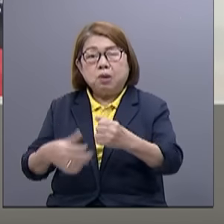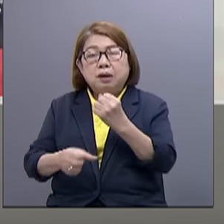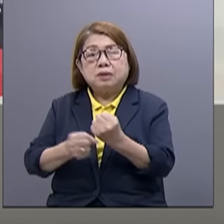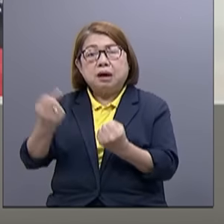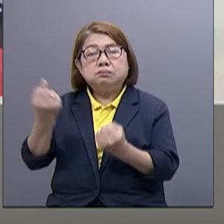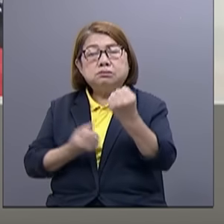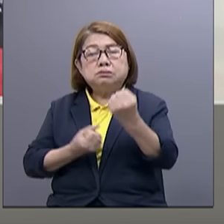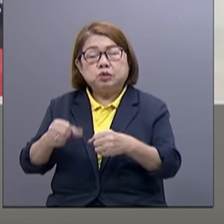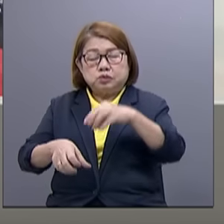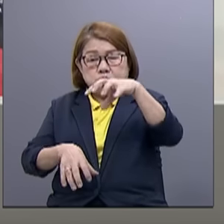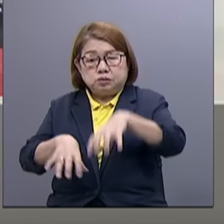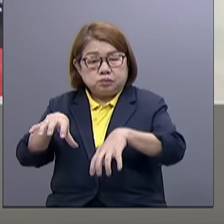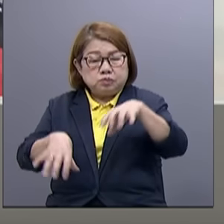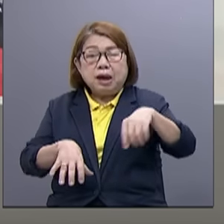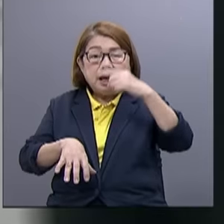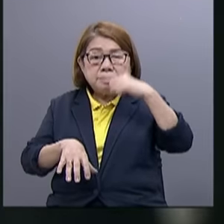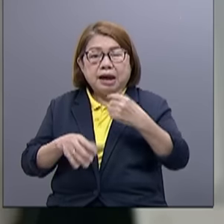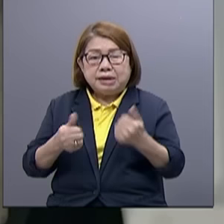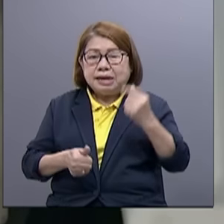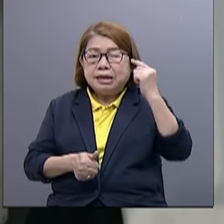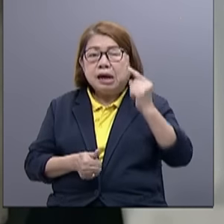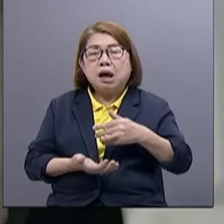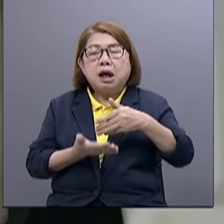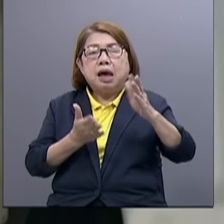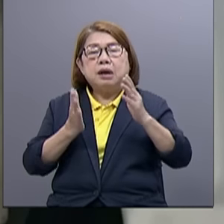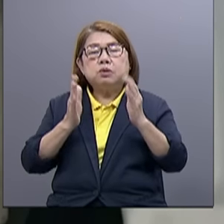นว่าจะปลดคนงานค่ะ